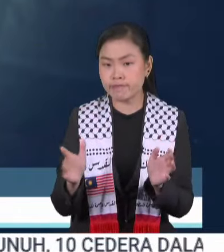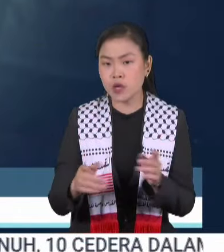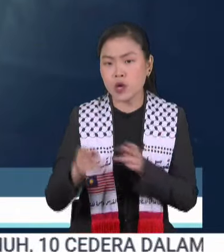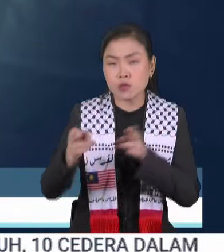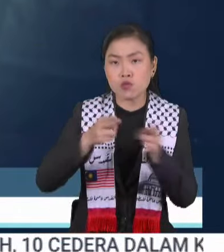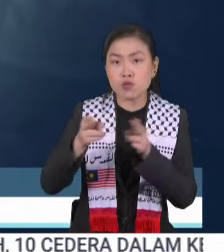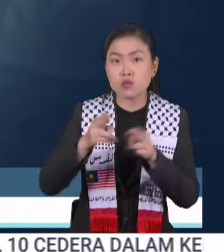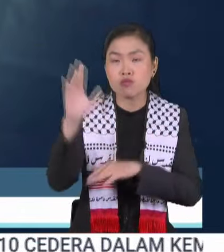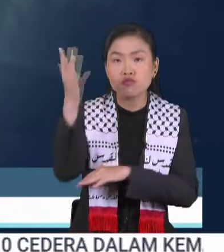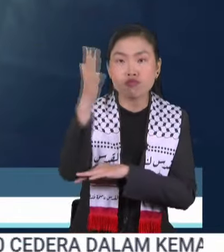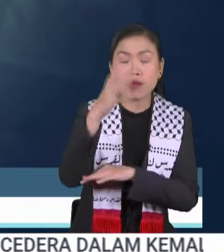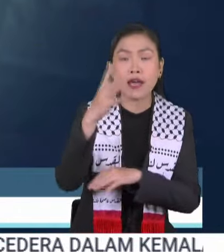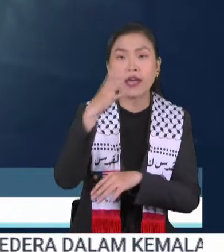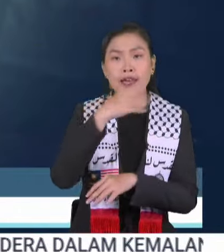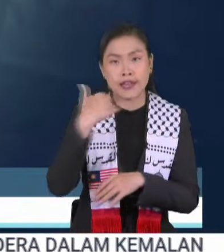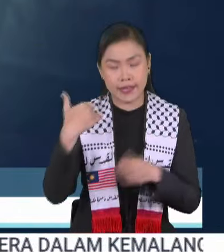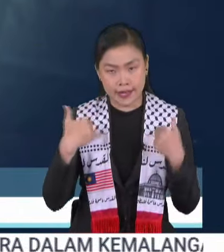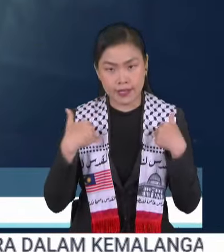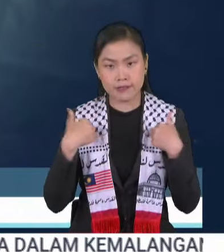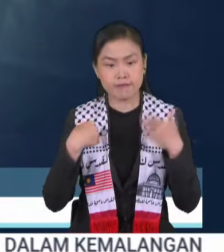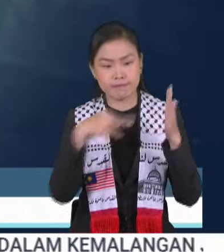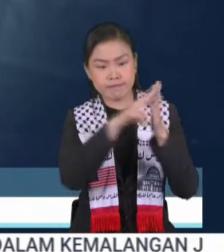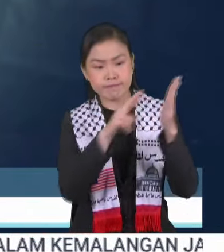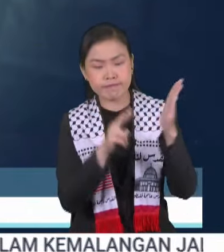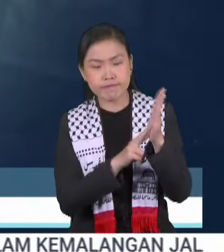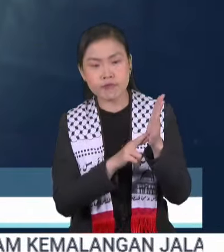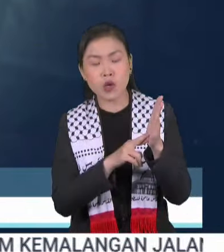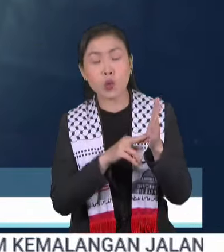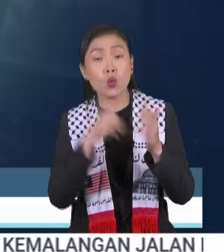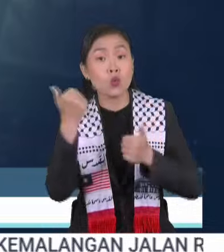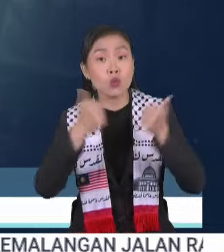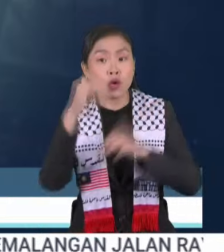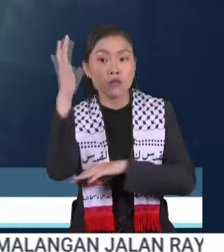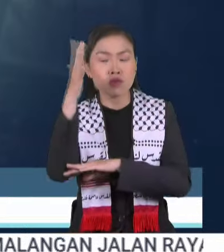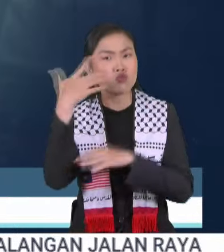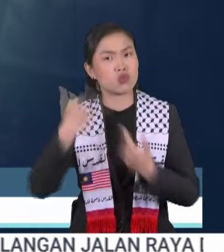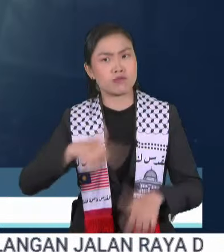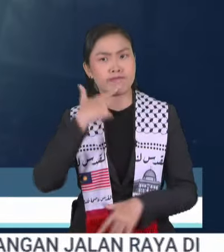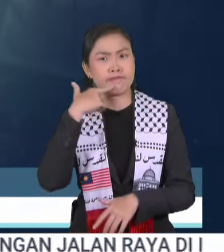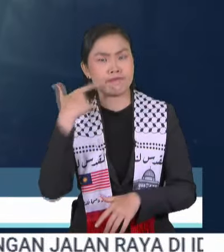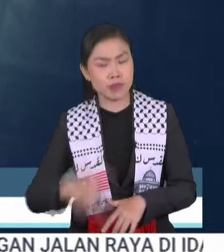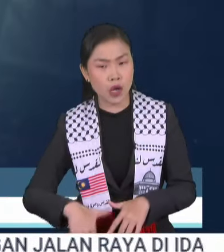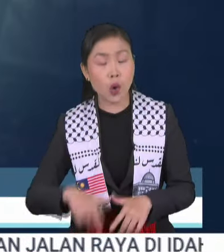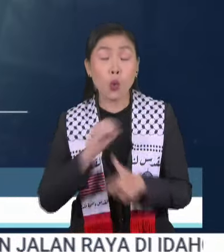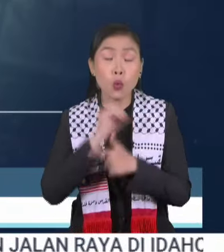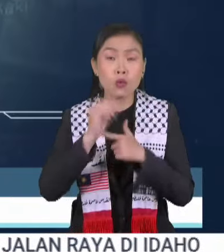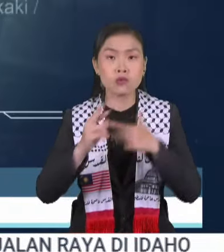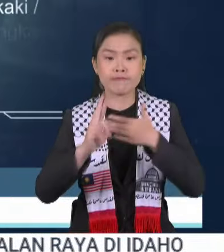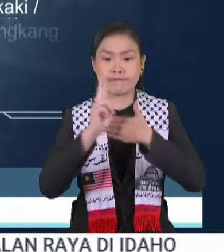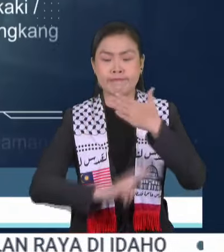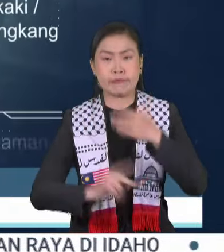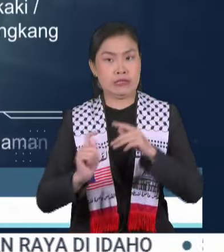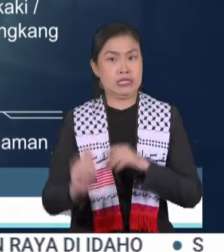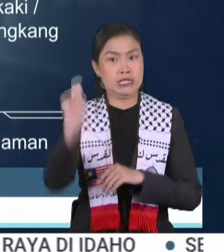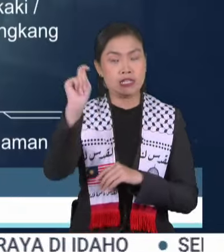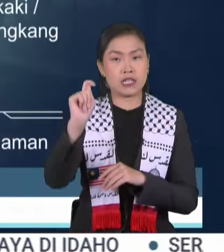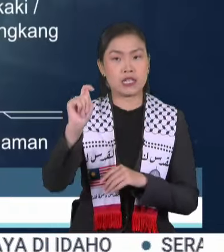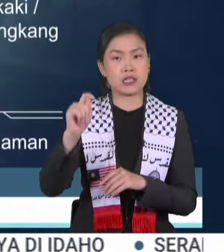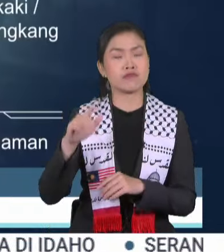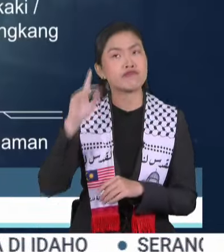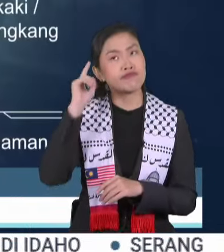dan menyediakan garis panduan baharu berkaitan pokok berusia atau berisiko tinggi yang dijangka siap pada Julai